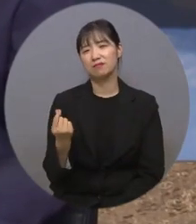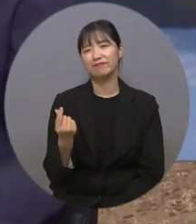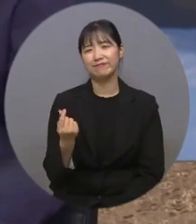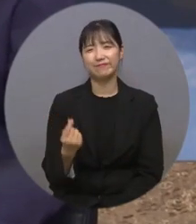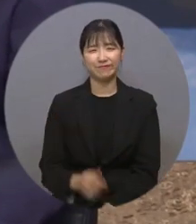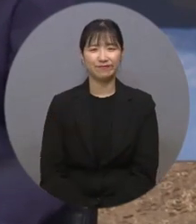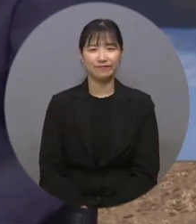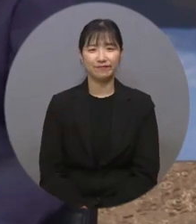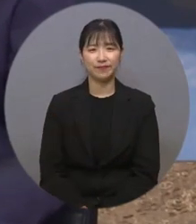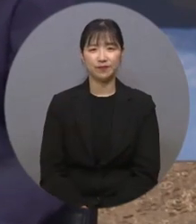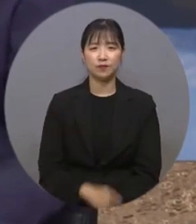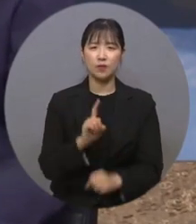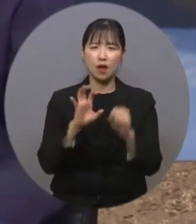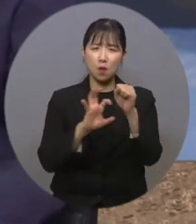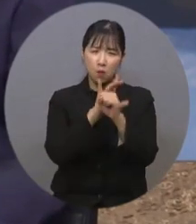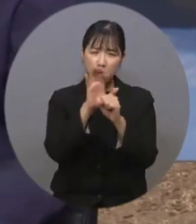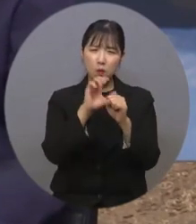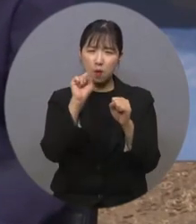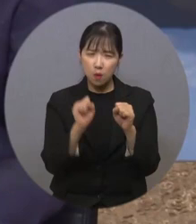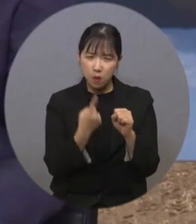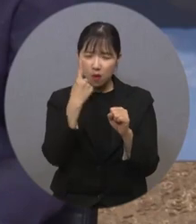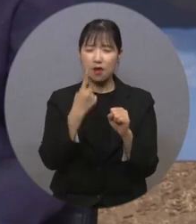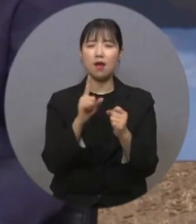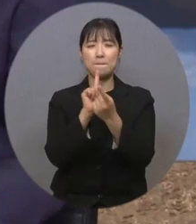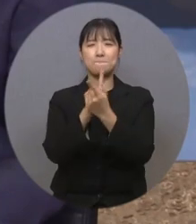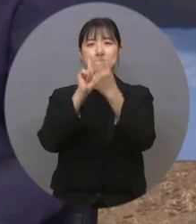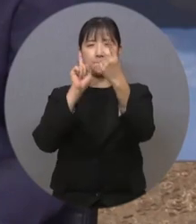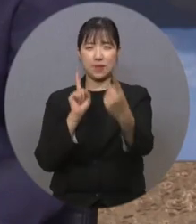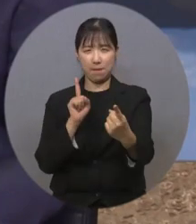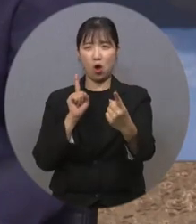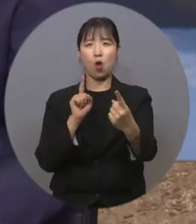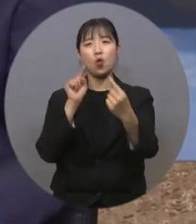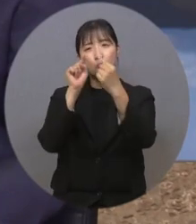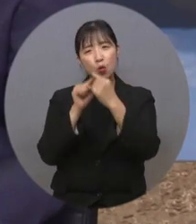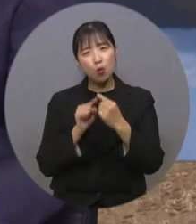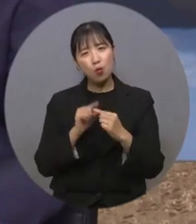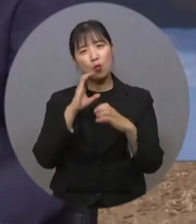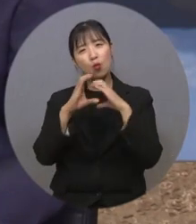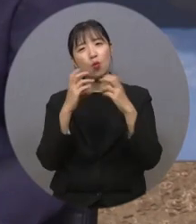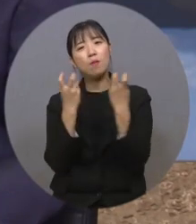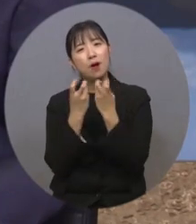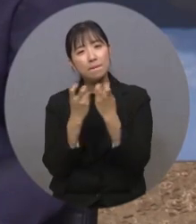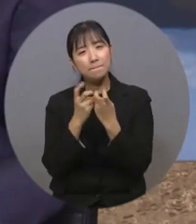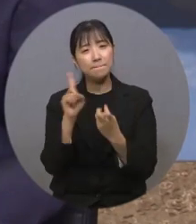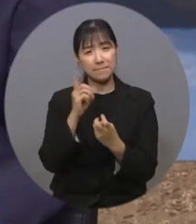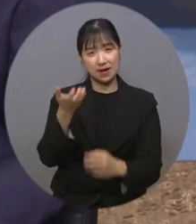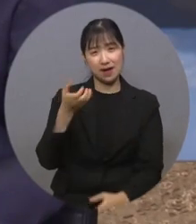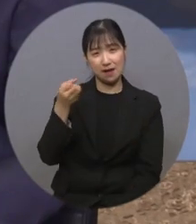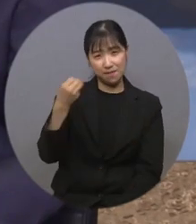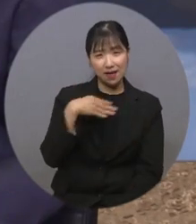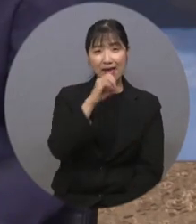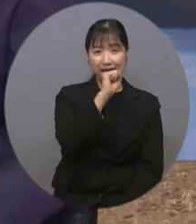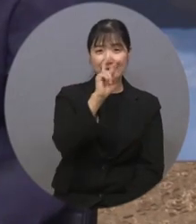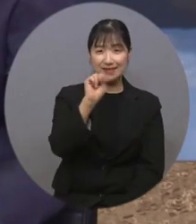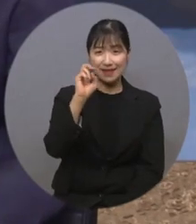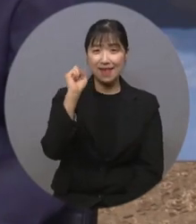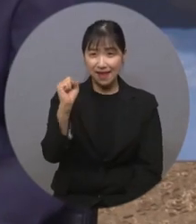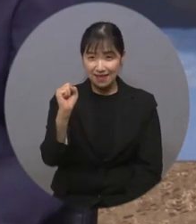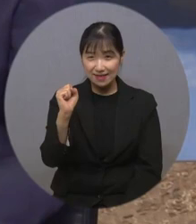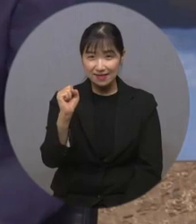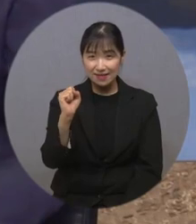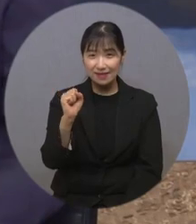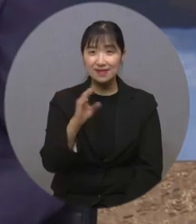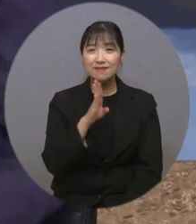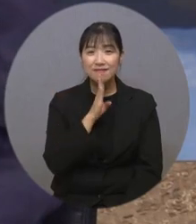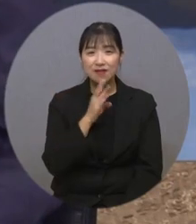아, 그러면 코로나19로 인해서 이 비대면 소통하는 방법들은 예를 들면 말씀하신 것처럼 뭐 SNS라든지